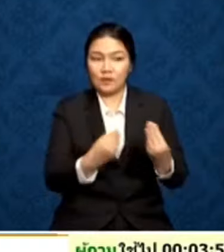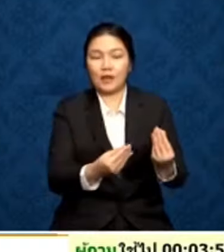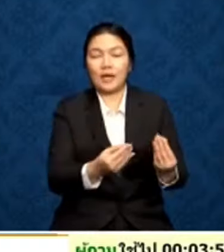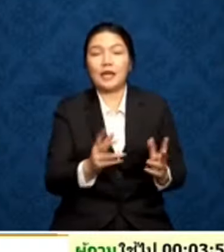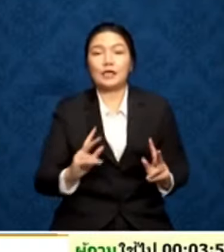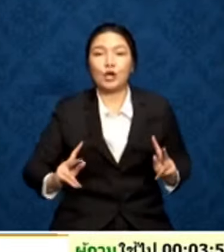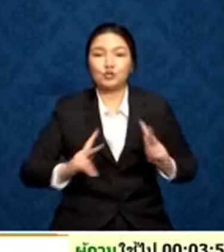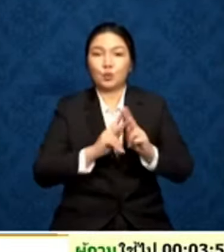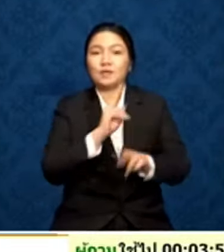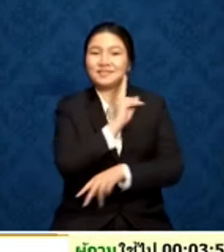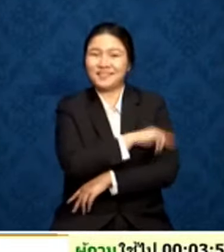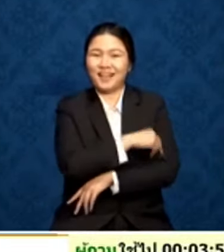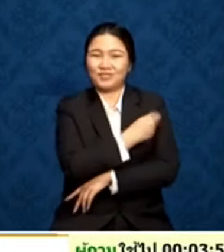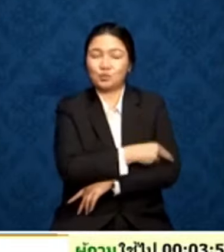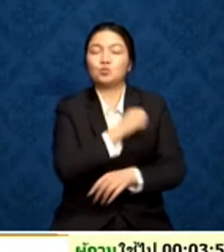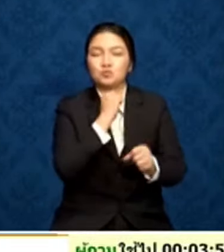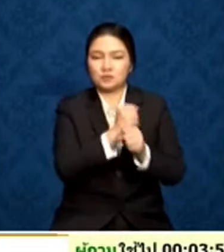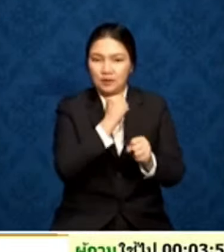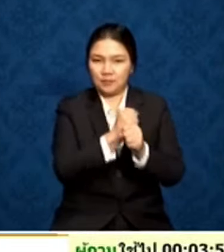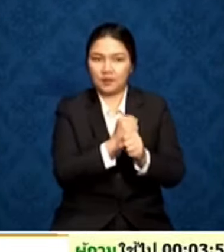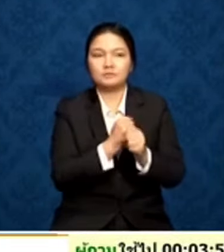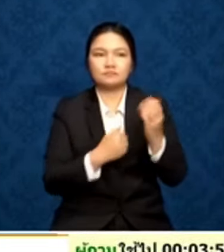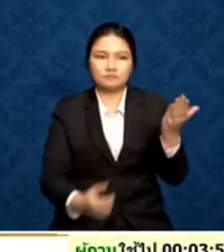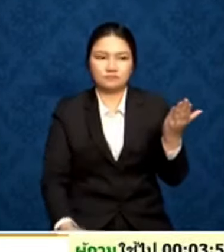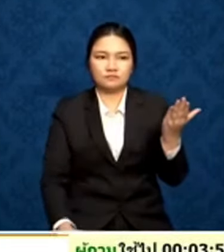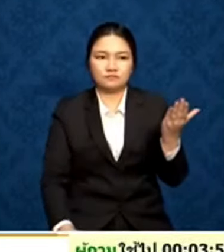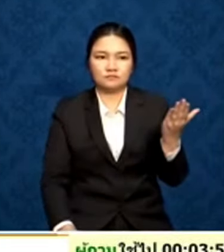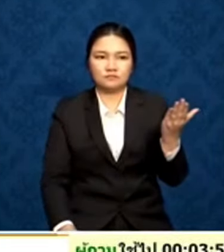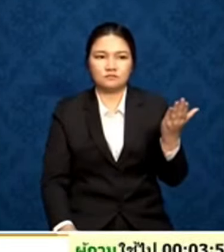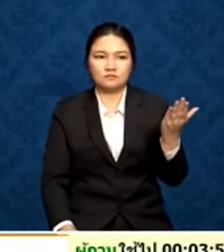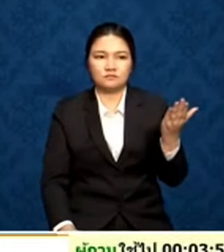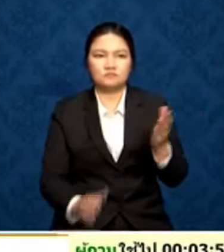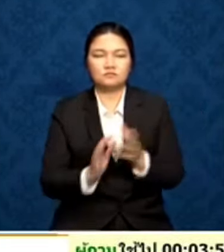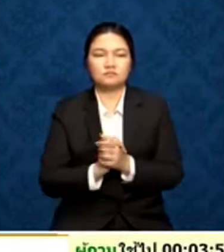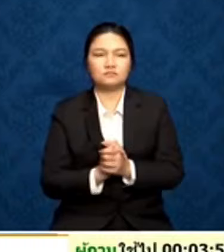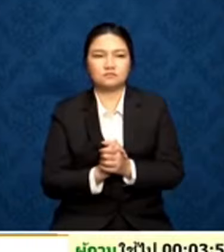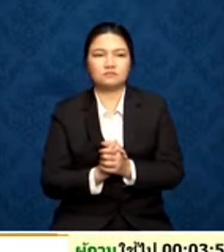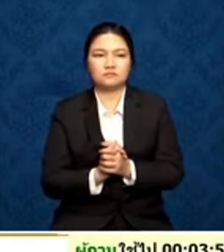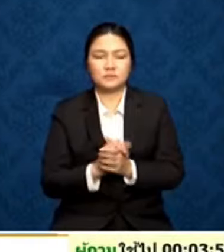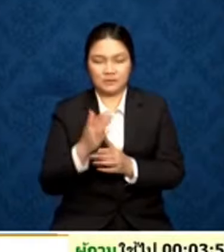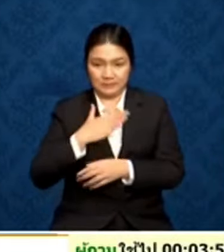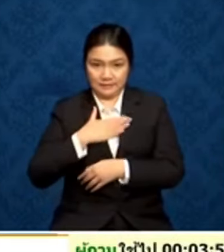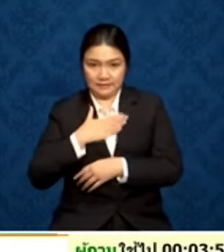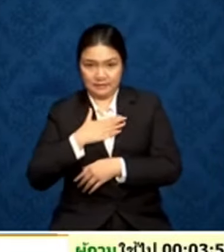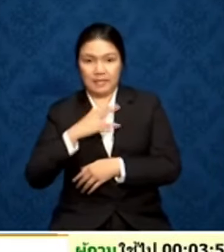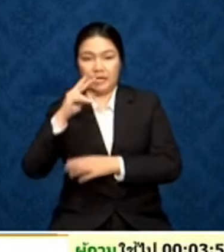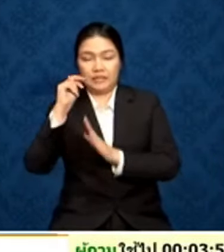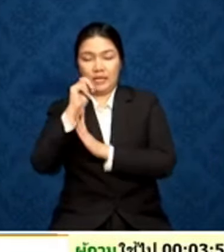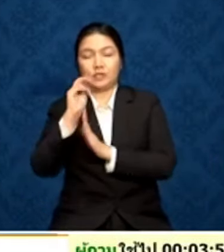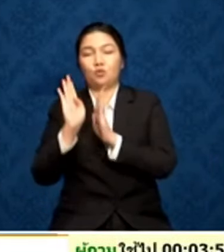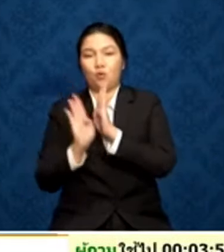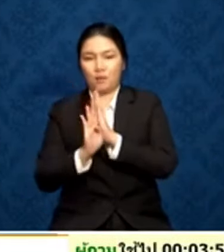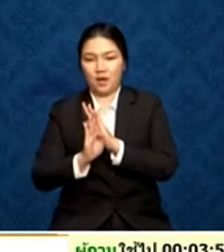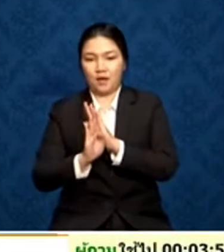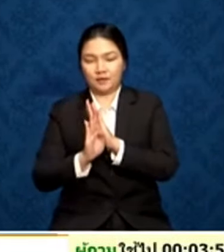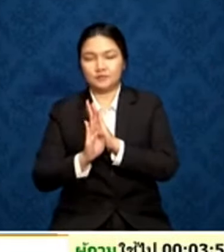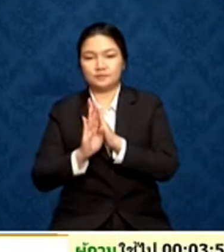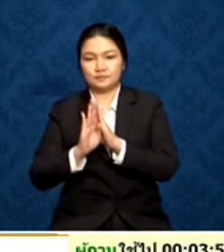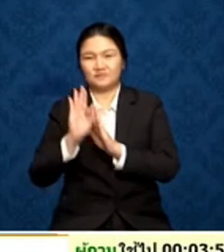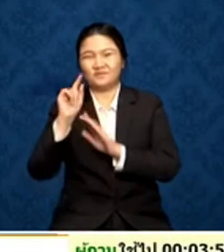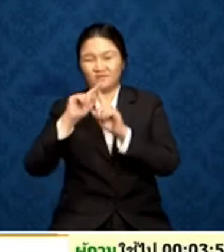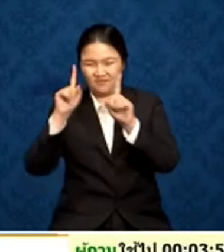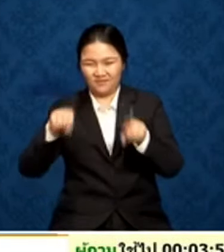คลากรที่จำเป็นคือผมให้นโยบายไปกับกระทรว